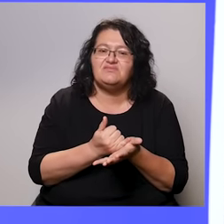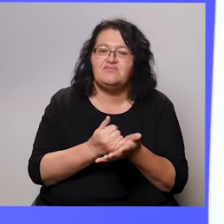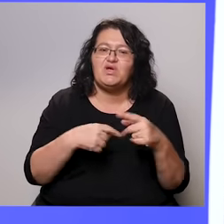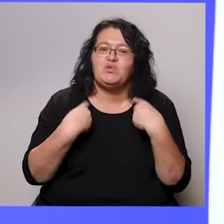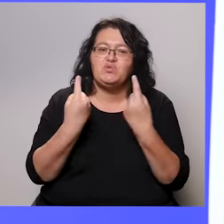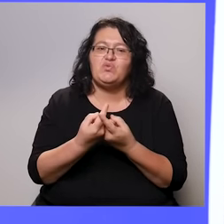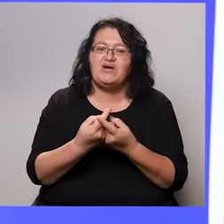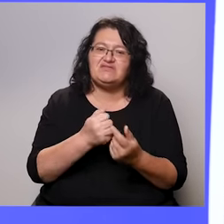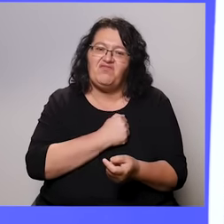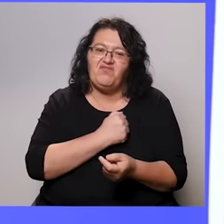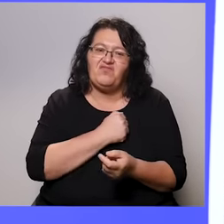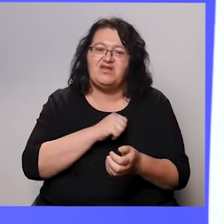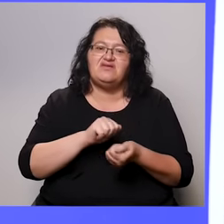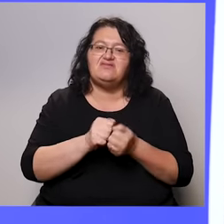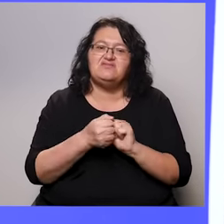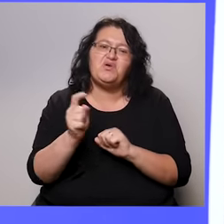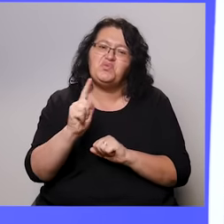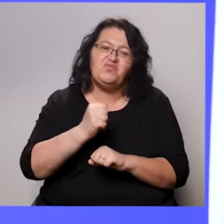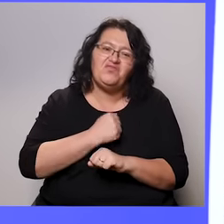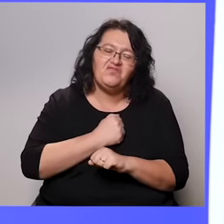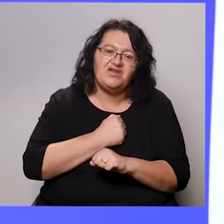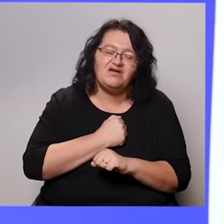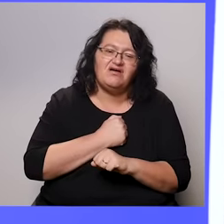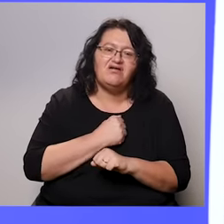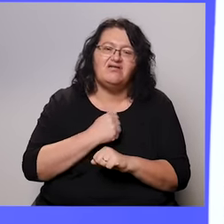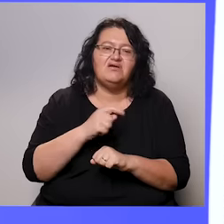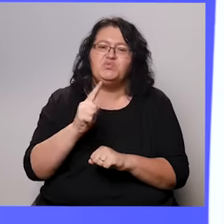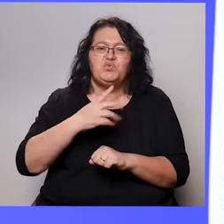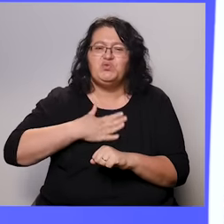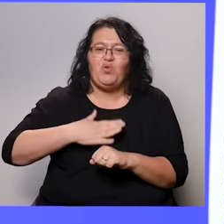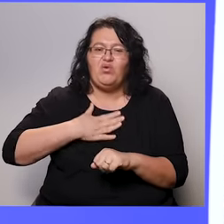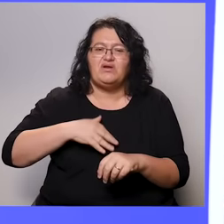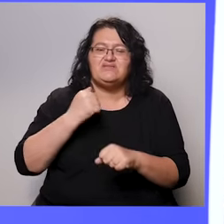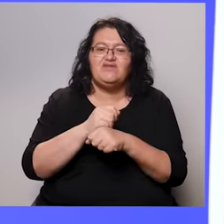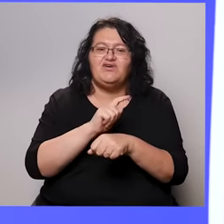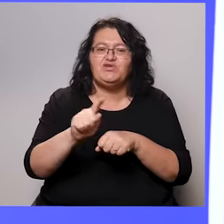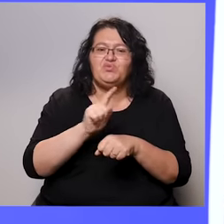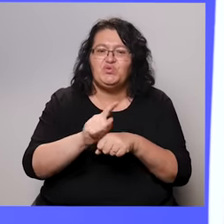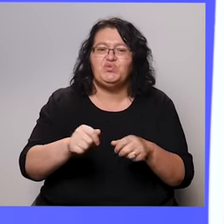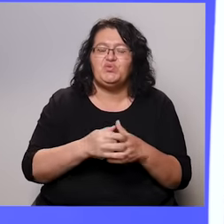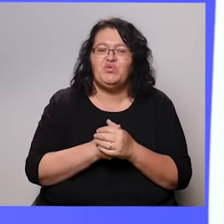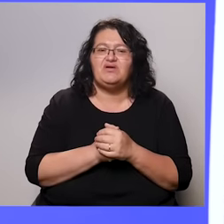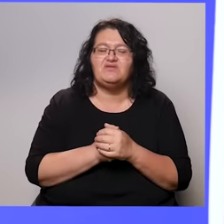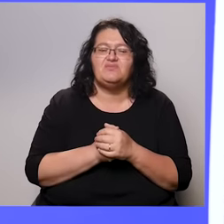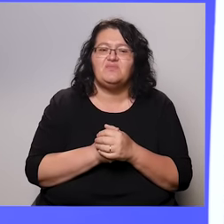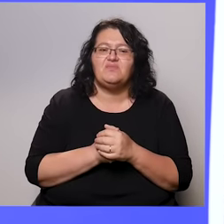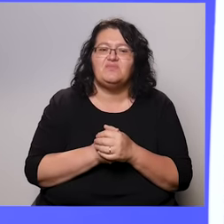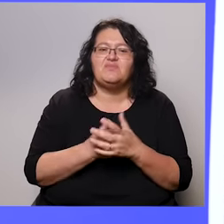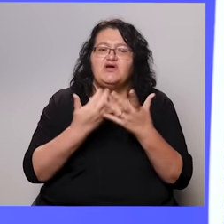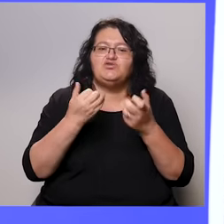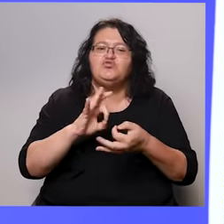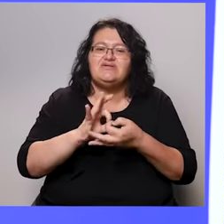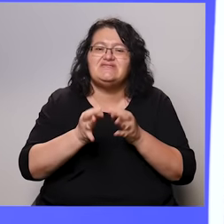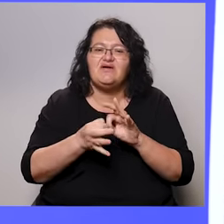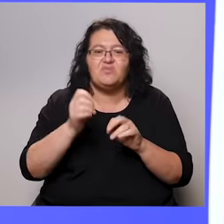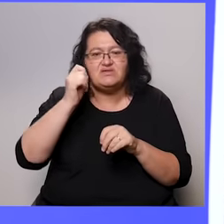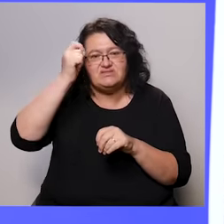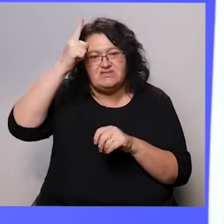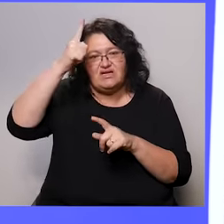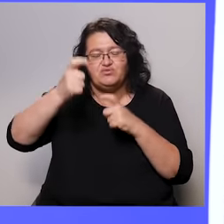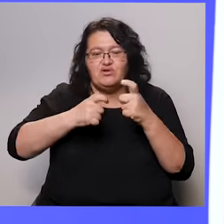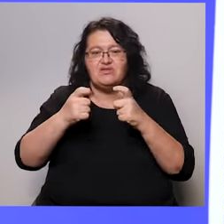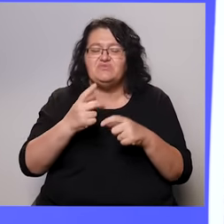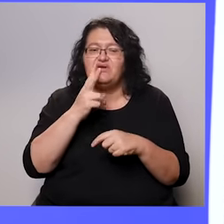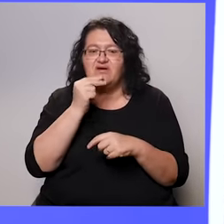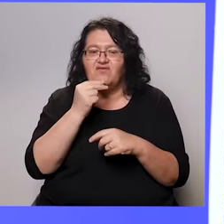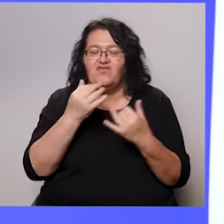adevărata noastră, poate frică sau nu neapărat frică, nedorință de a face lucrul respectiv. Bun, ce reprezintă înțelepciunea asta despre